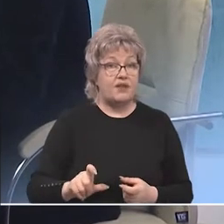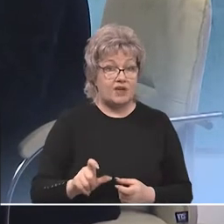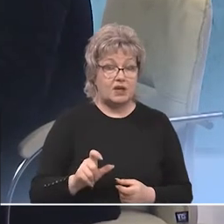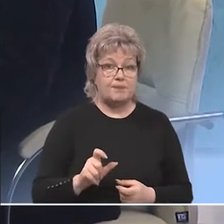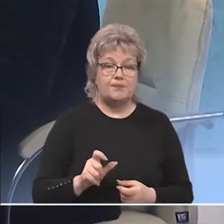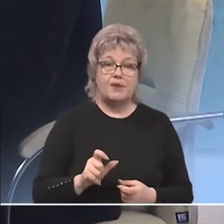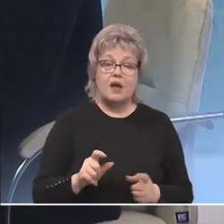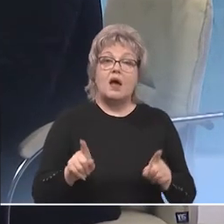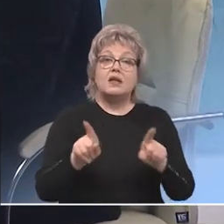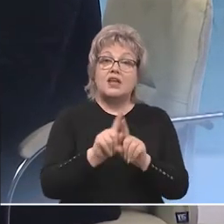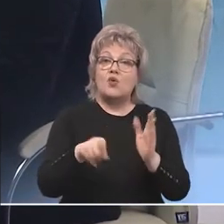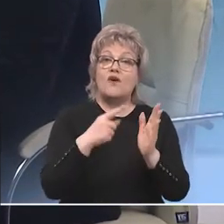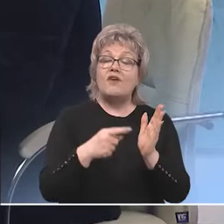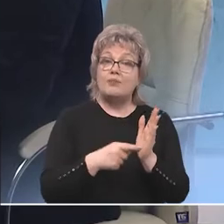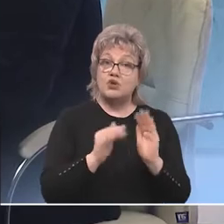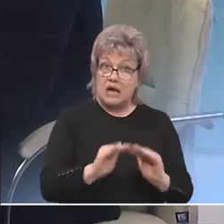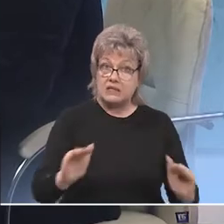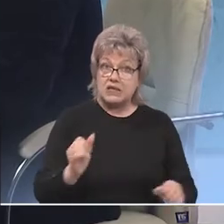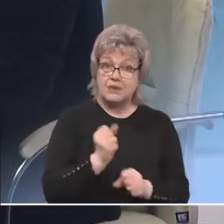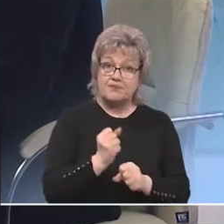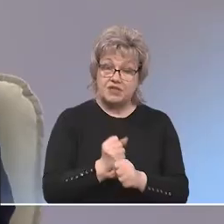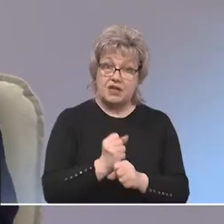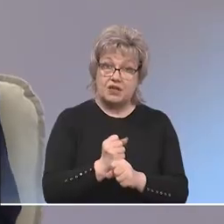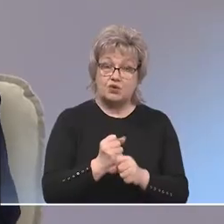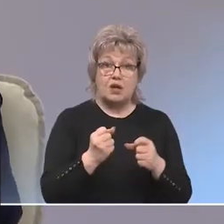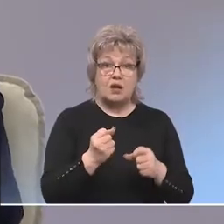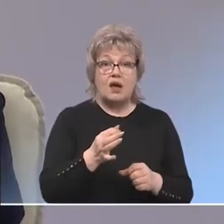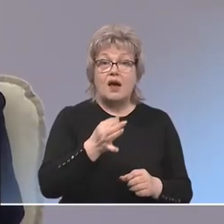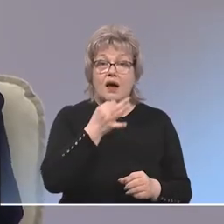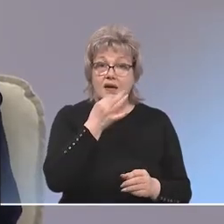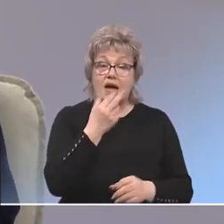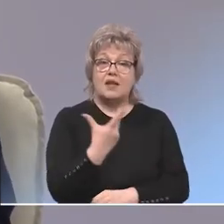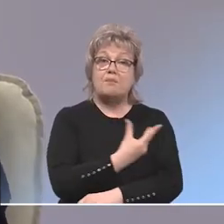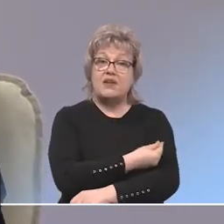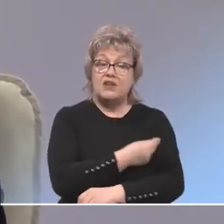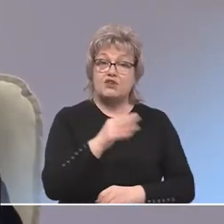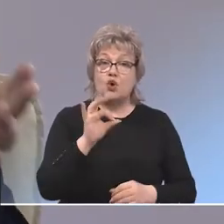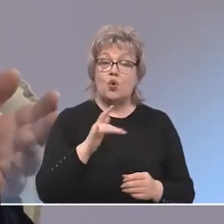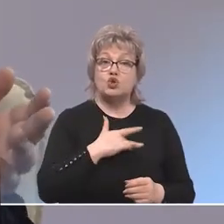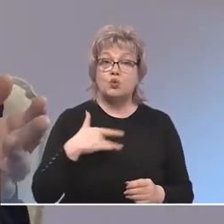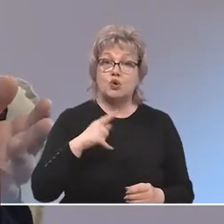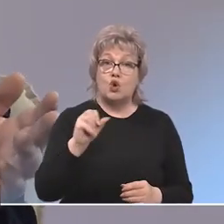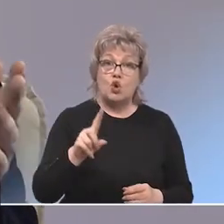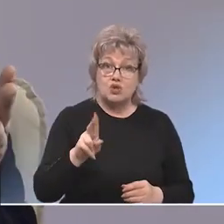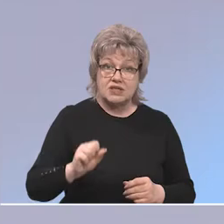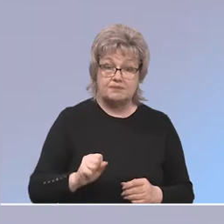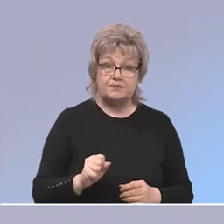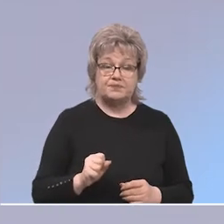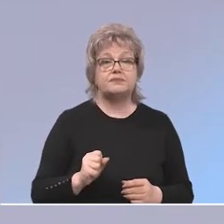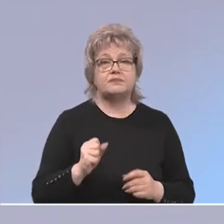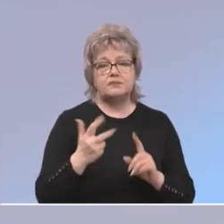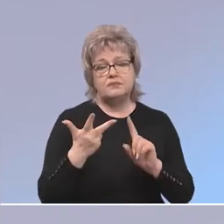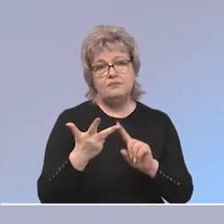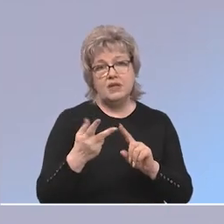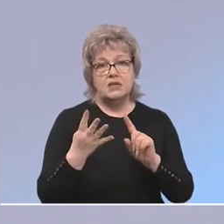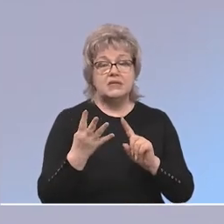вопрос попутный. Детям же делают довольно рано, да, прививки от туберкулеза, да, еще... Я так понимаю... На